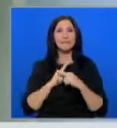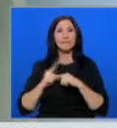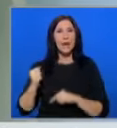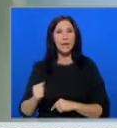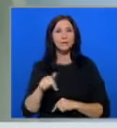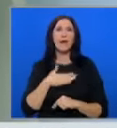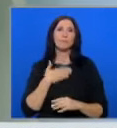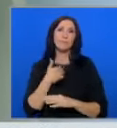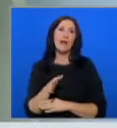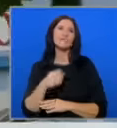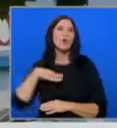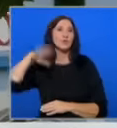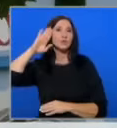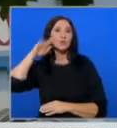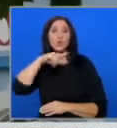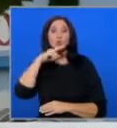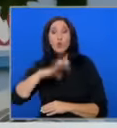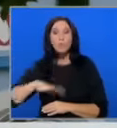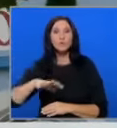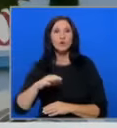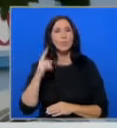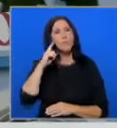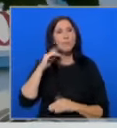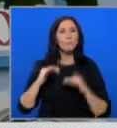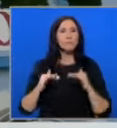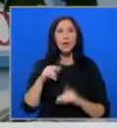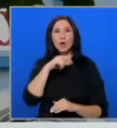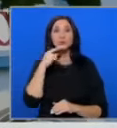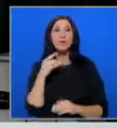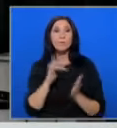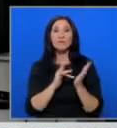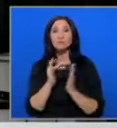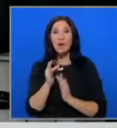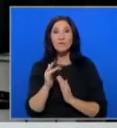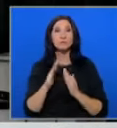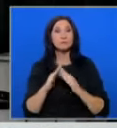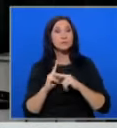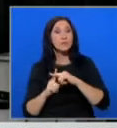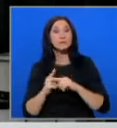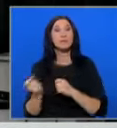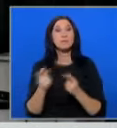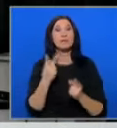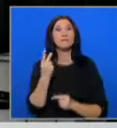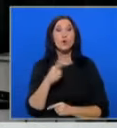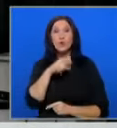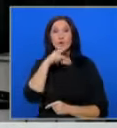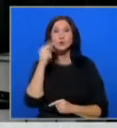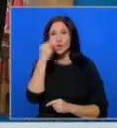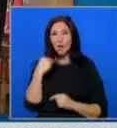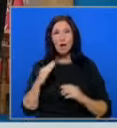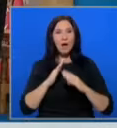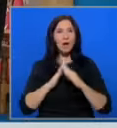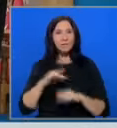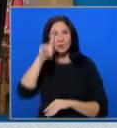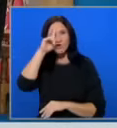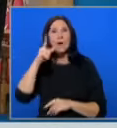право да служат в руското подворие. По преценка на Руската православна църква обаче те са пратени във втория руски храм в София, манастир Свети